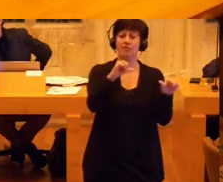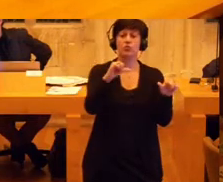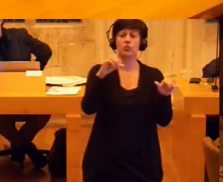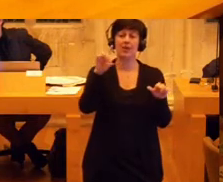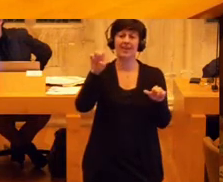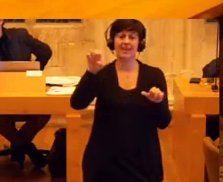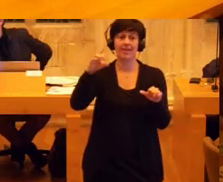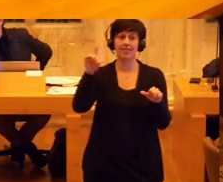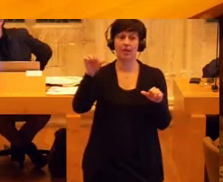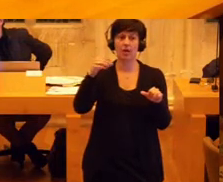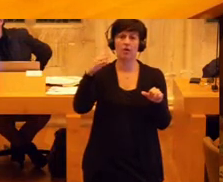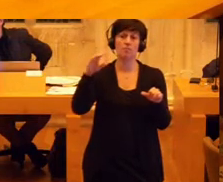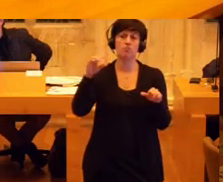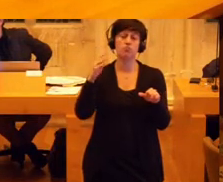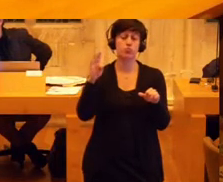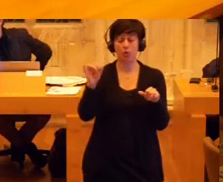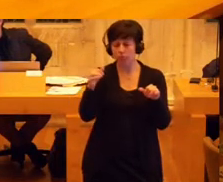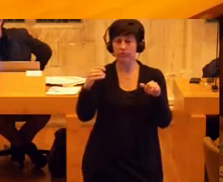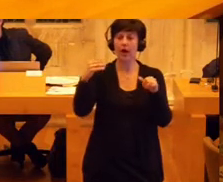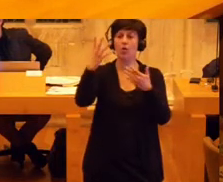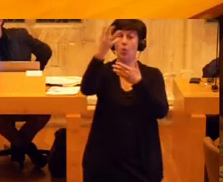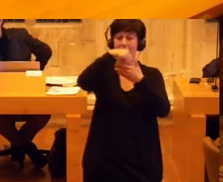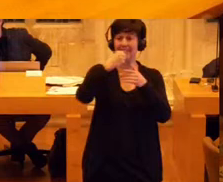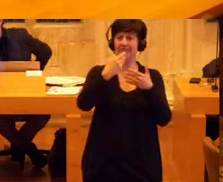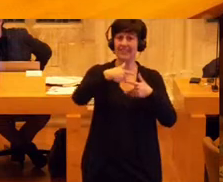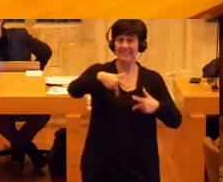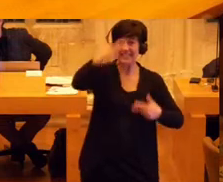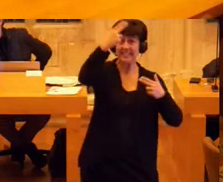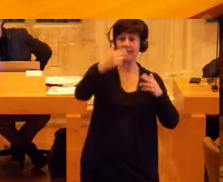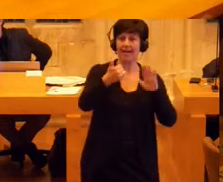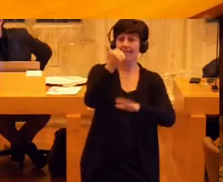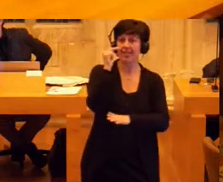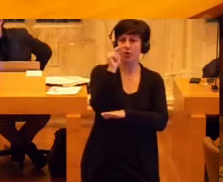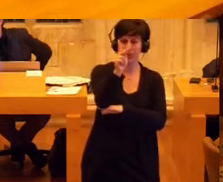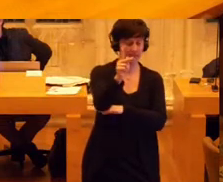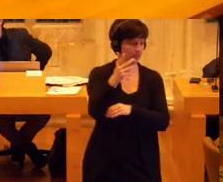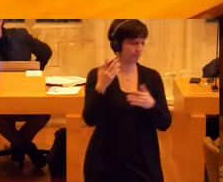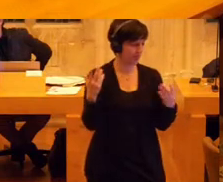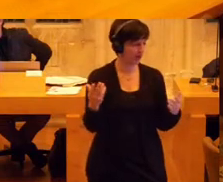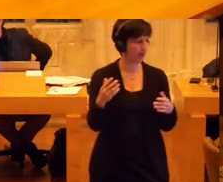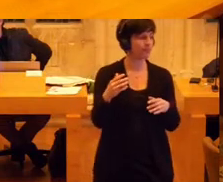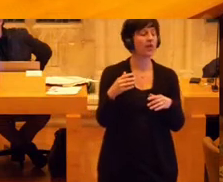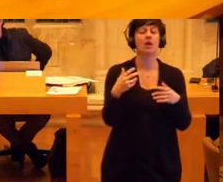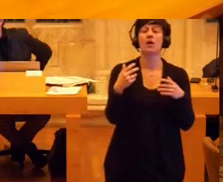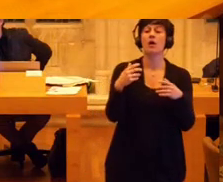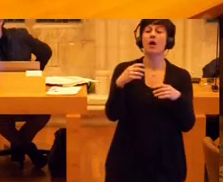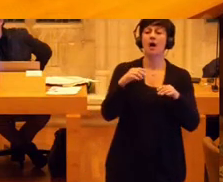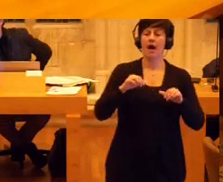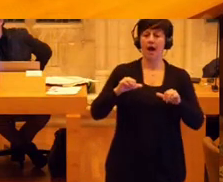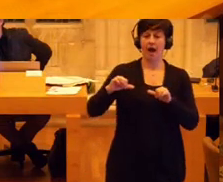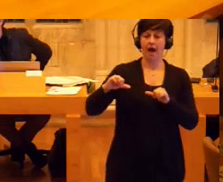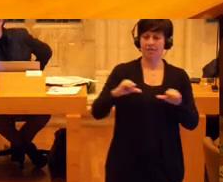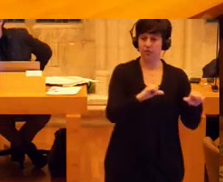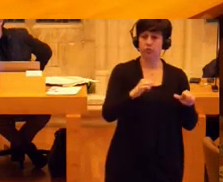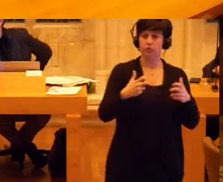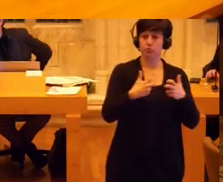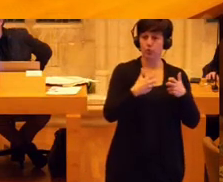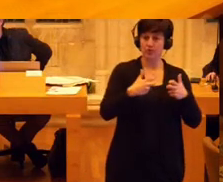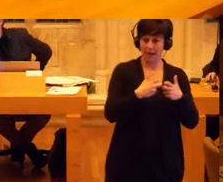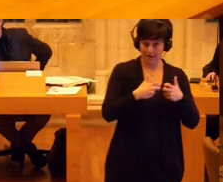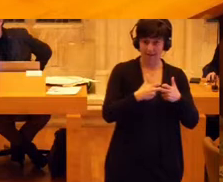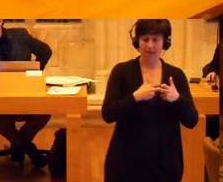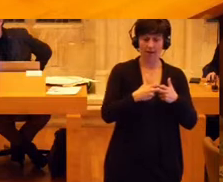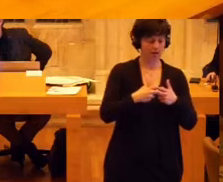deux principes, un principe jusqu'à l'avenue Bruxelles et un principe à partir de l'avenue Bruxelles. Jusqu'à l'avenue de Bruxelles, on a donc une bidirectionnelle d'un côté qui fait la